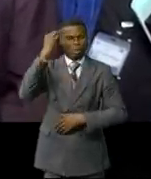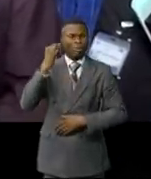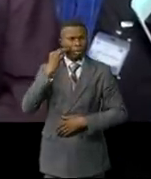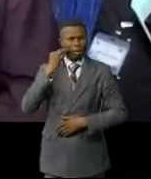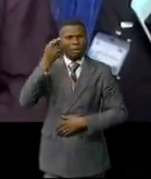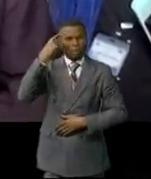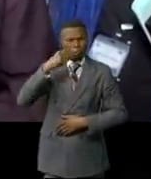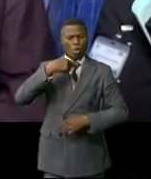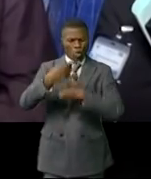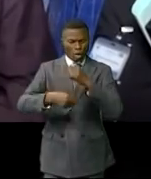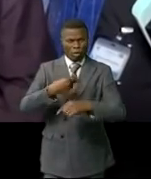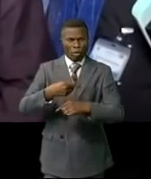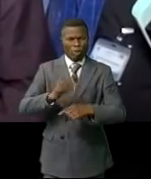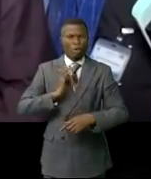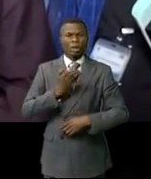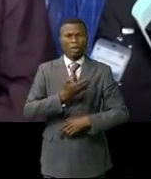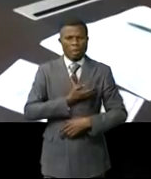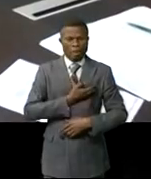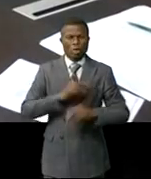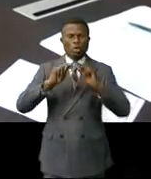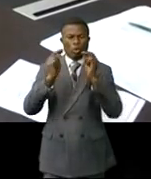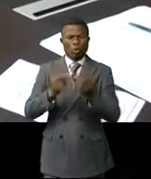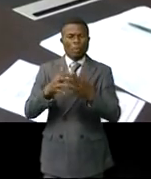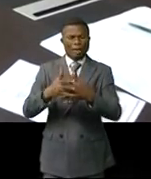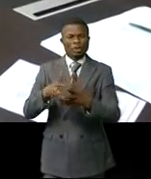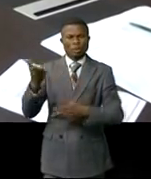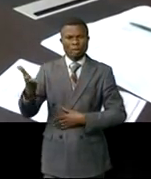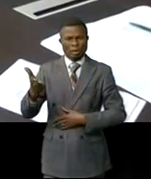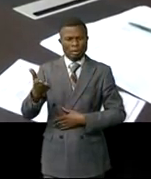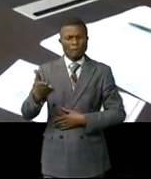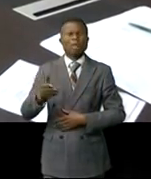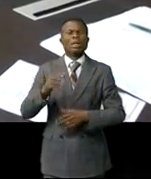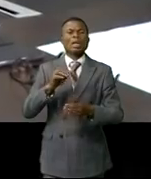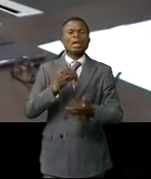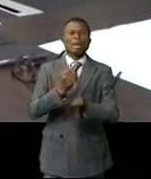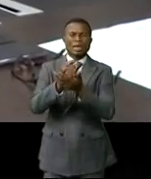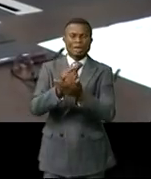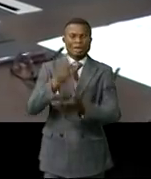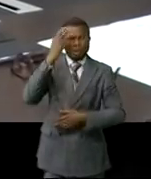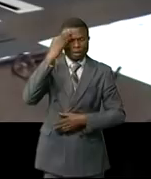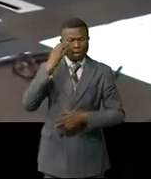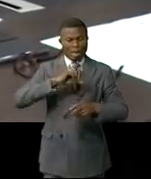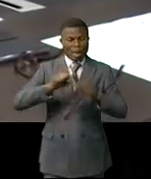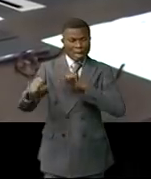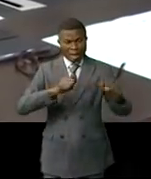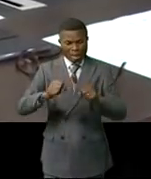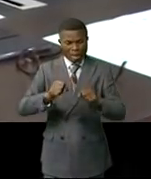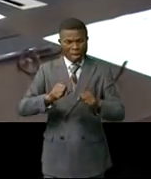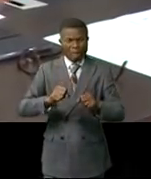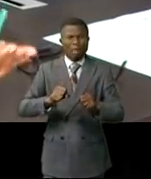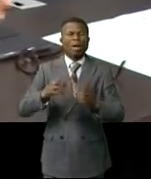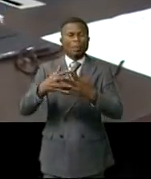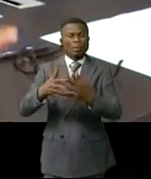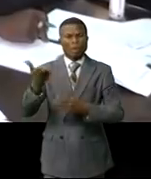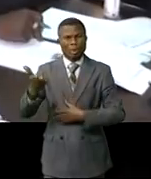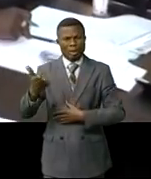le redémarrage de notre réacteur. La conclusion qui se dégage permet de noter que le test auquel a été soumis le réacteur